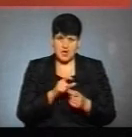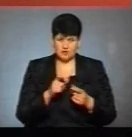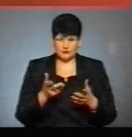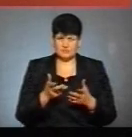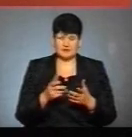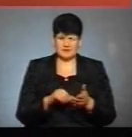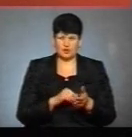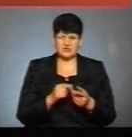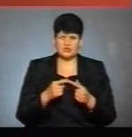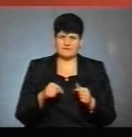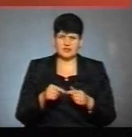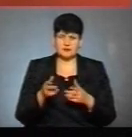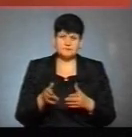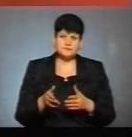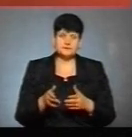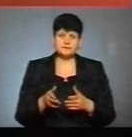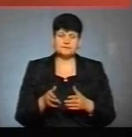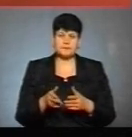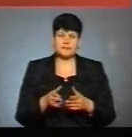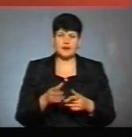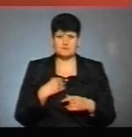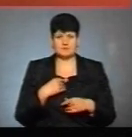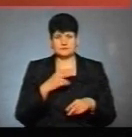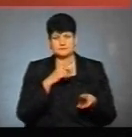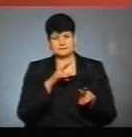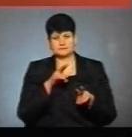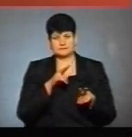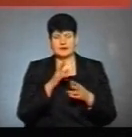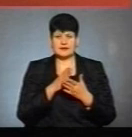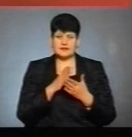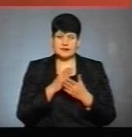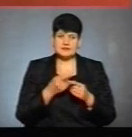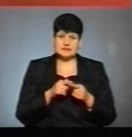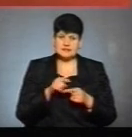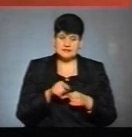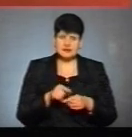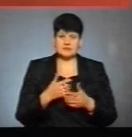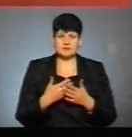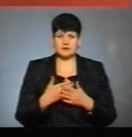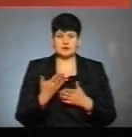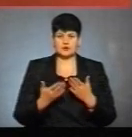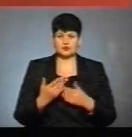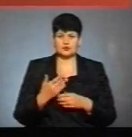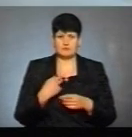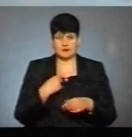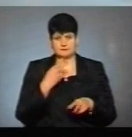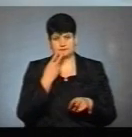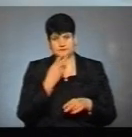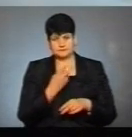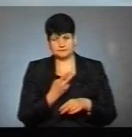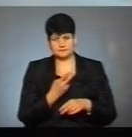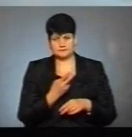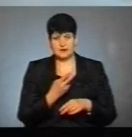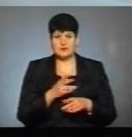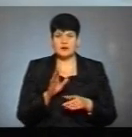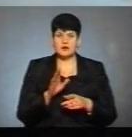якийсь наркологічний відділ, і певний час спостерігати, чи є синдром відміни. Якщо, наприклад, ми спостерігаємо, що людина,